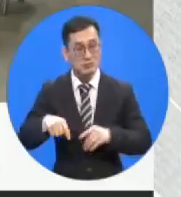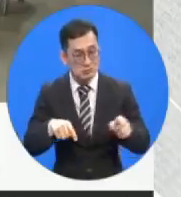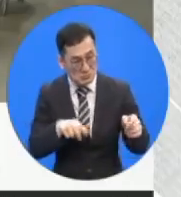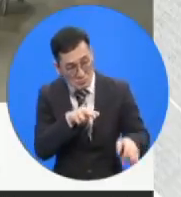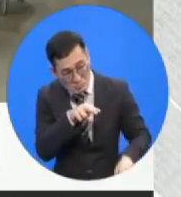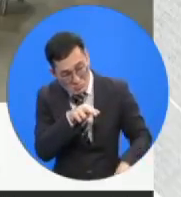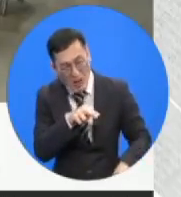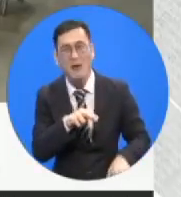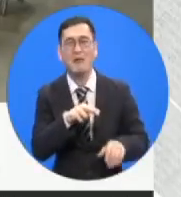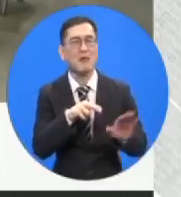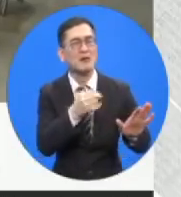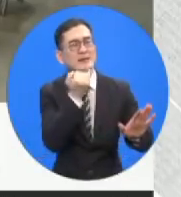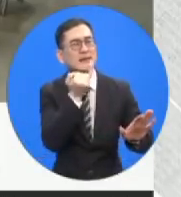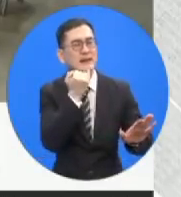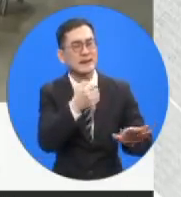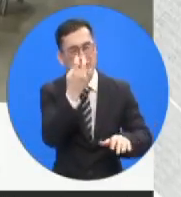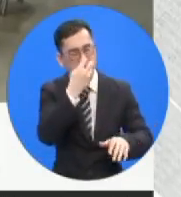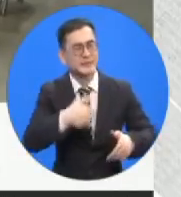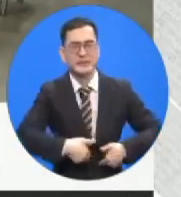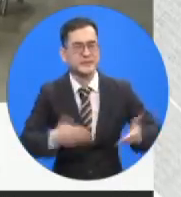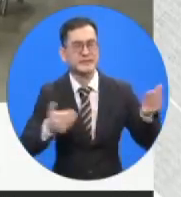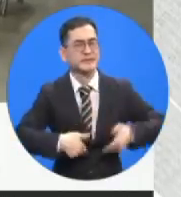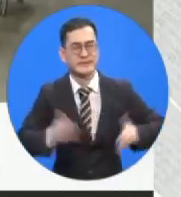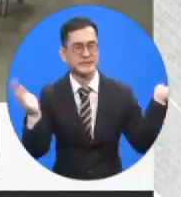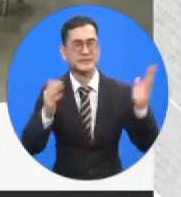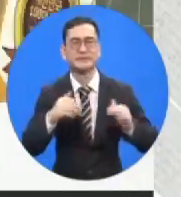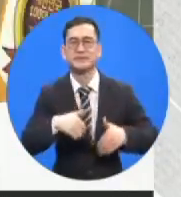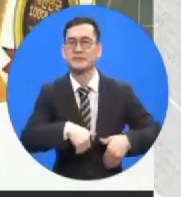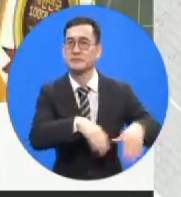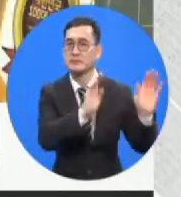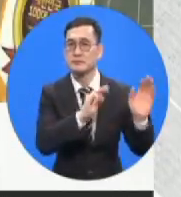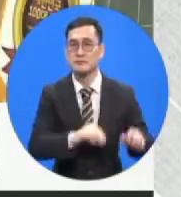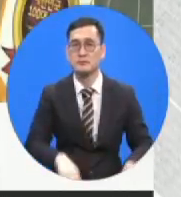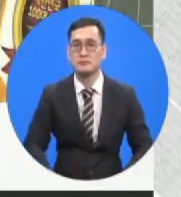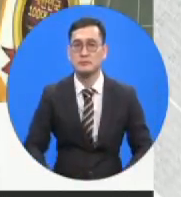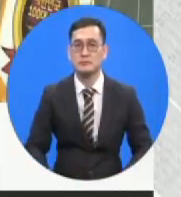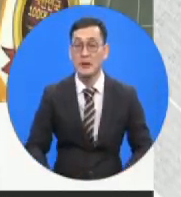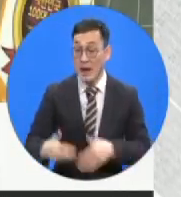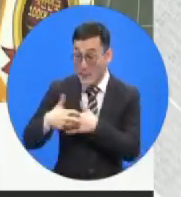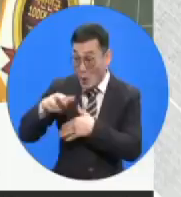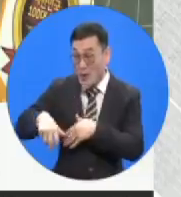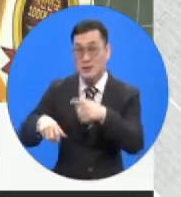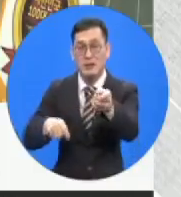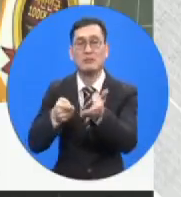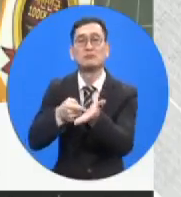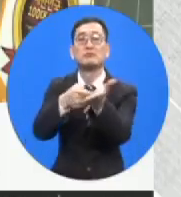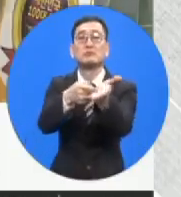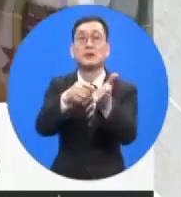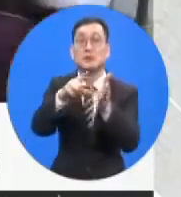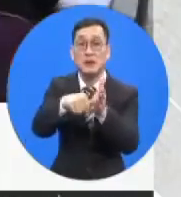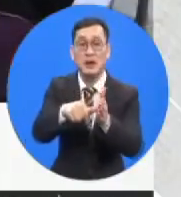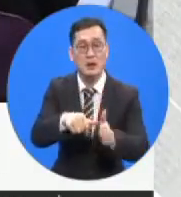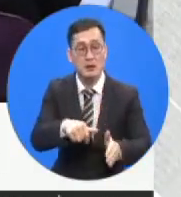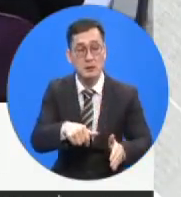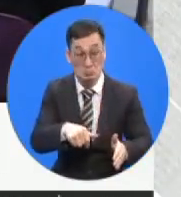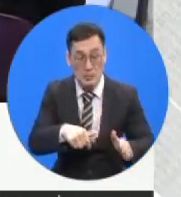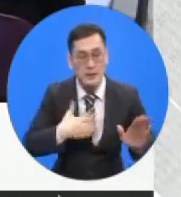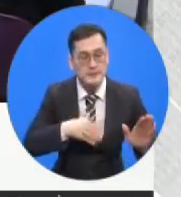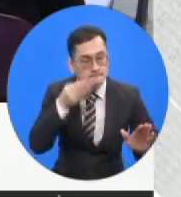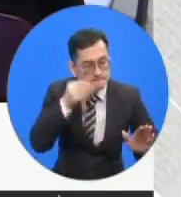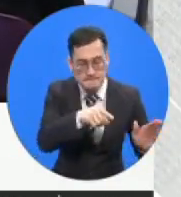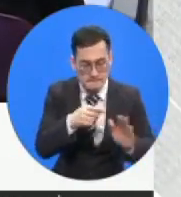정확한데 이런 일이 일어났어요. 예. 그때 병원에서 의뢰했을 때 검사만 제대로 했으면 바로 밝혀졌을